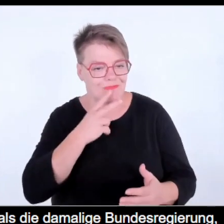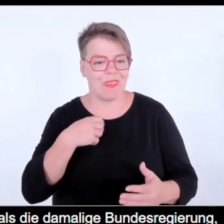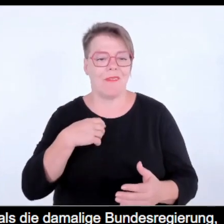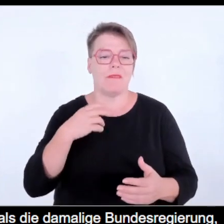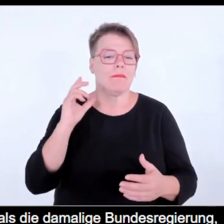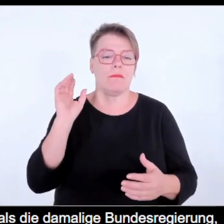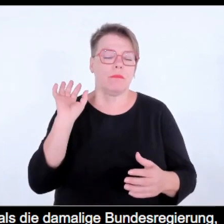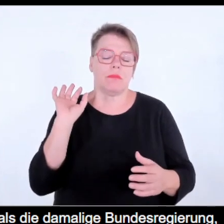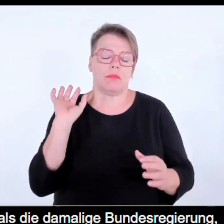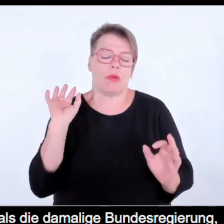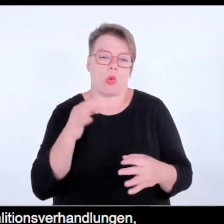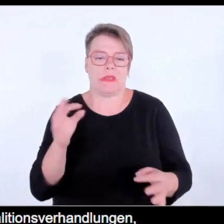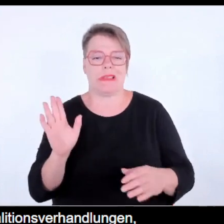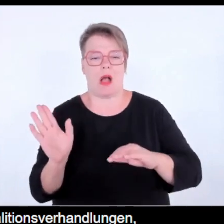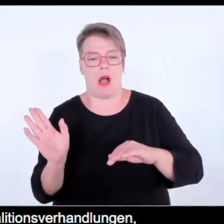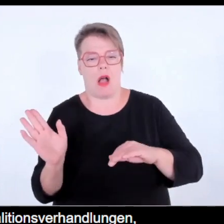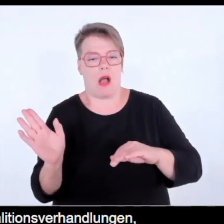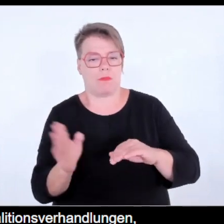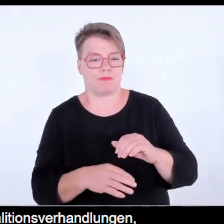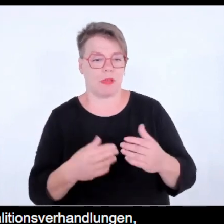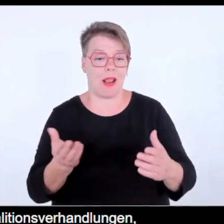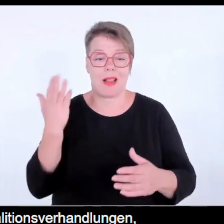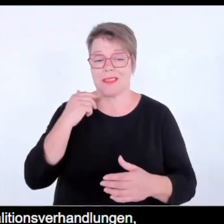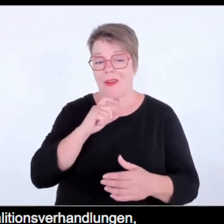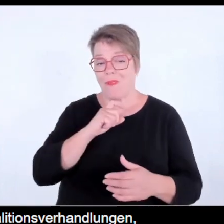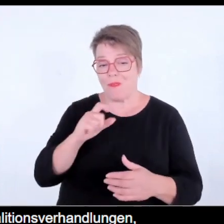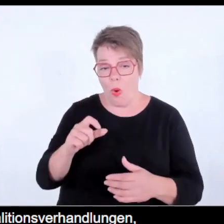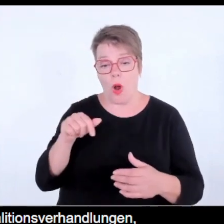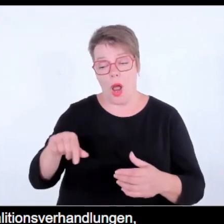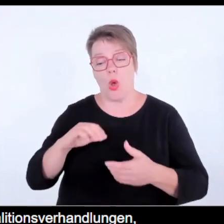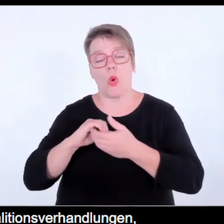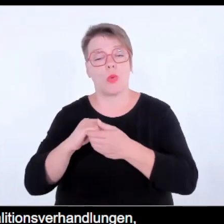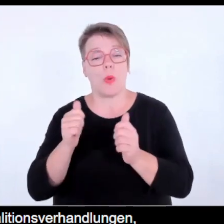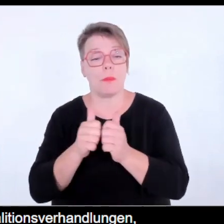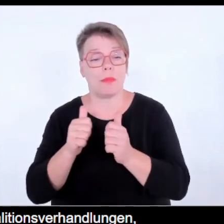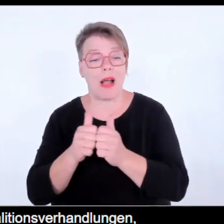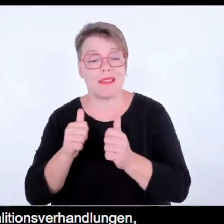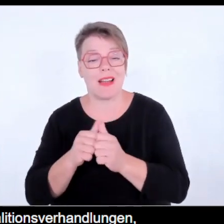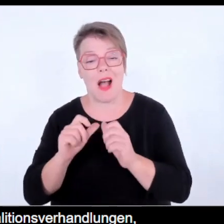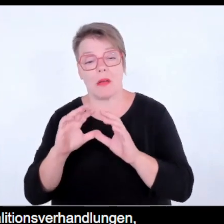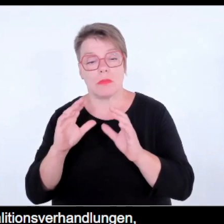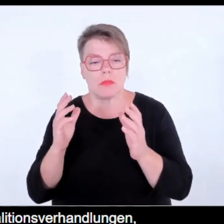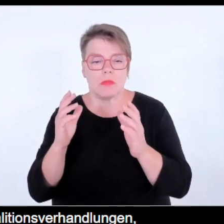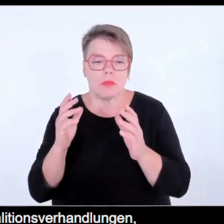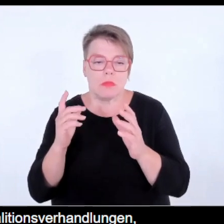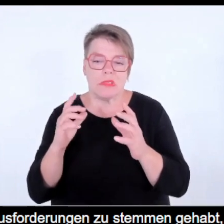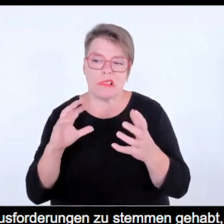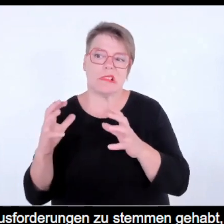die gesamte Koalition und den Freistaat und insofern auch an dieser Stelle das nochmal deutlich